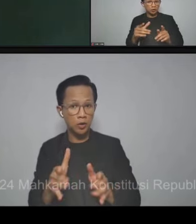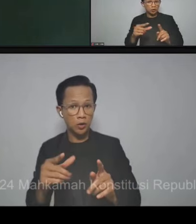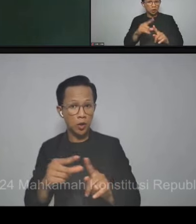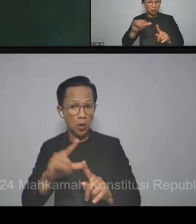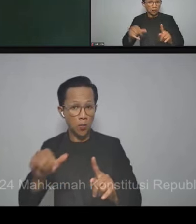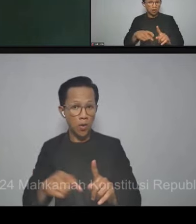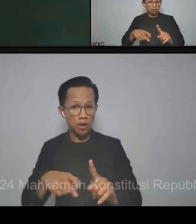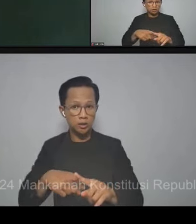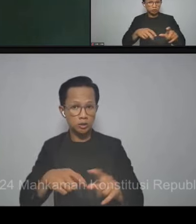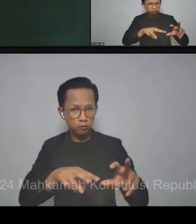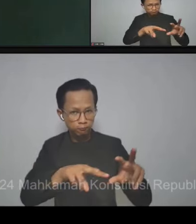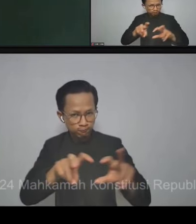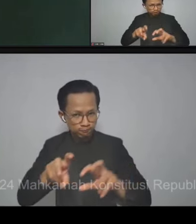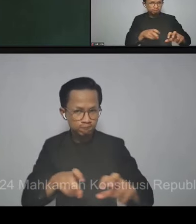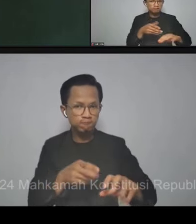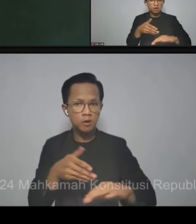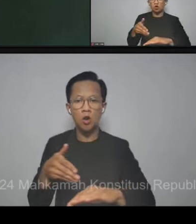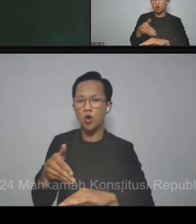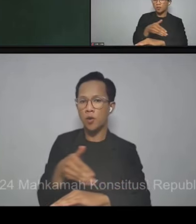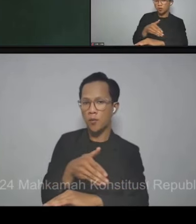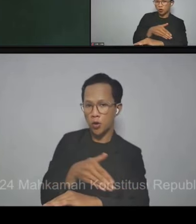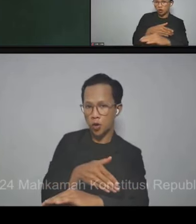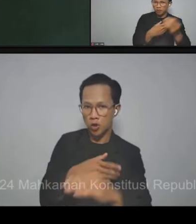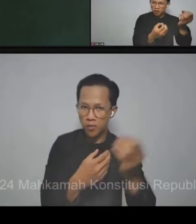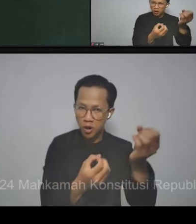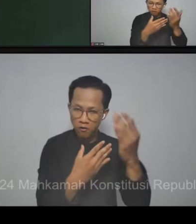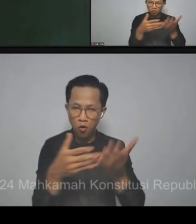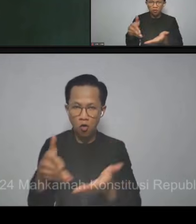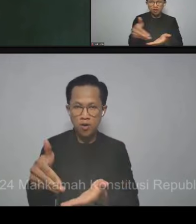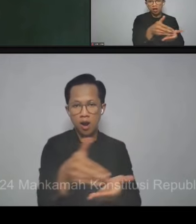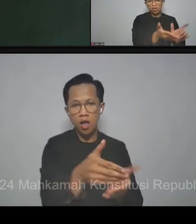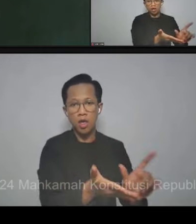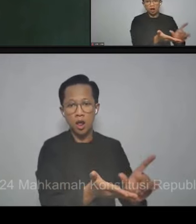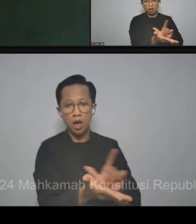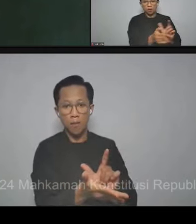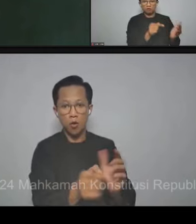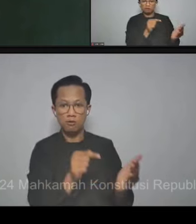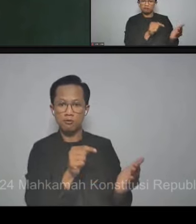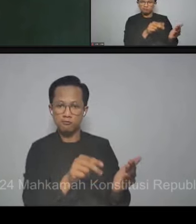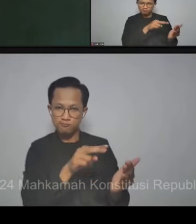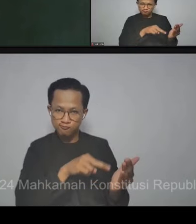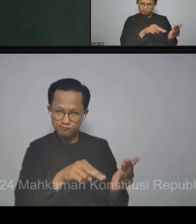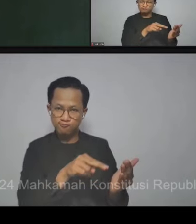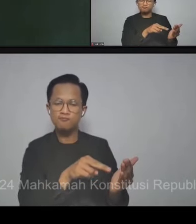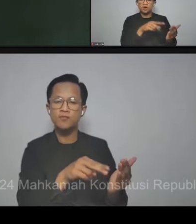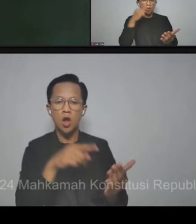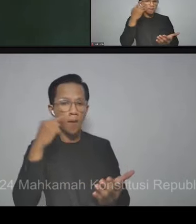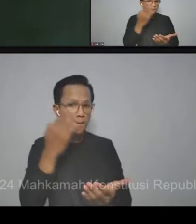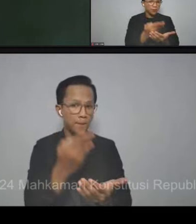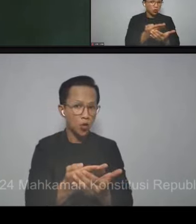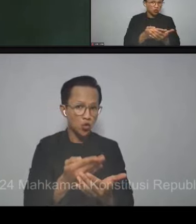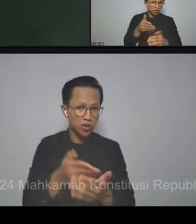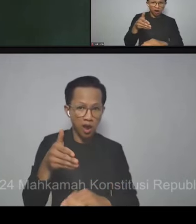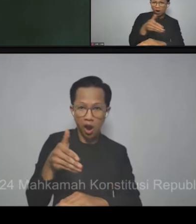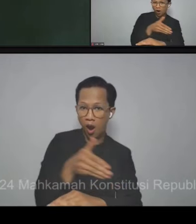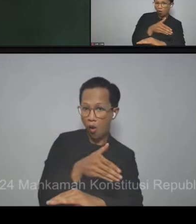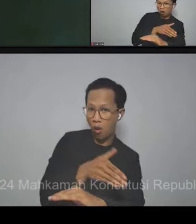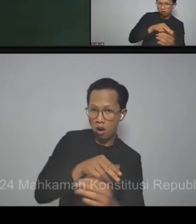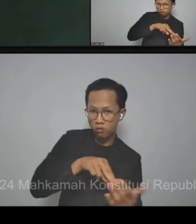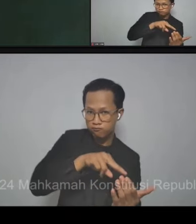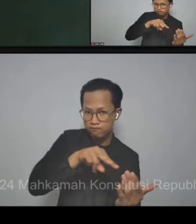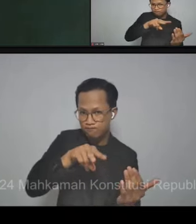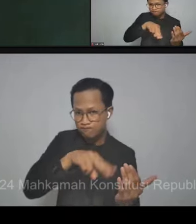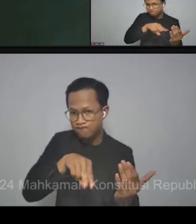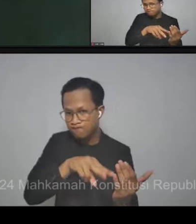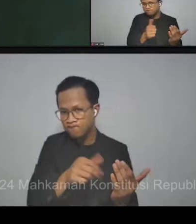pidana di bidang perpajakan Berdasarkan informasi data laporan dan pengaduan berwenang melakukan pemeriksaan bukti permulaan dalam kaitan dengan konteks penjelasan